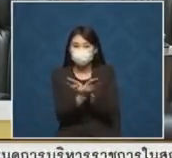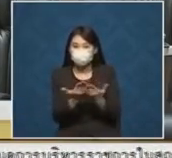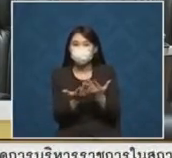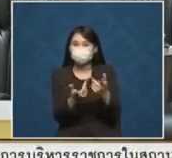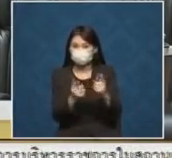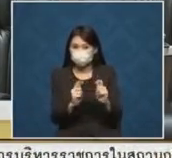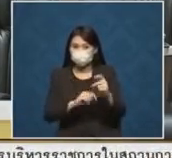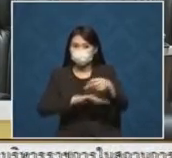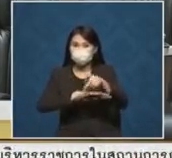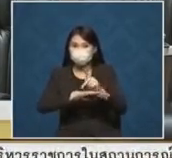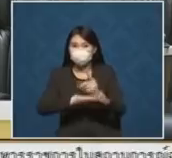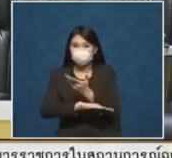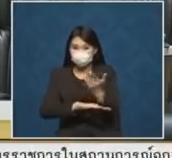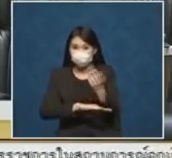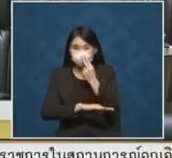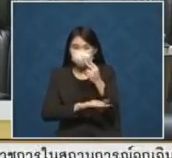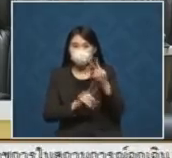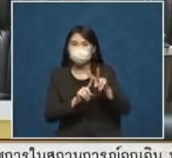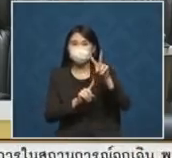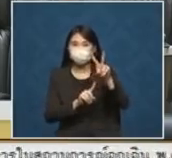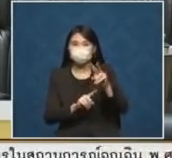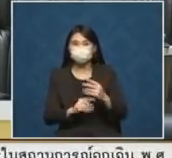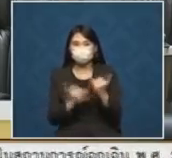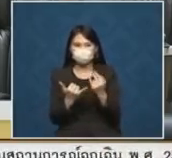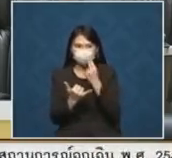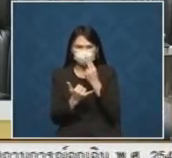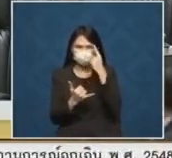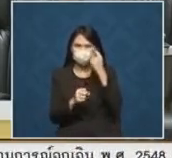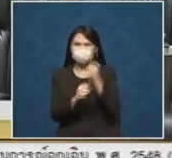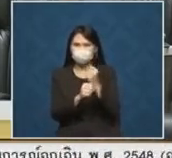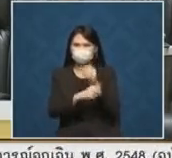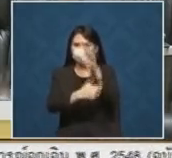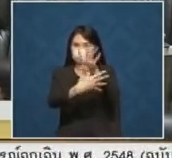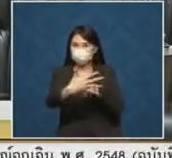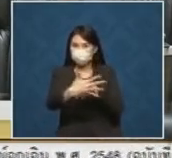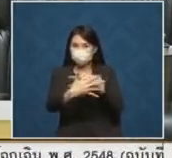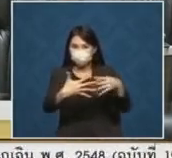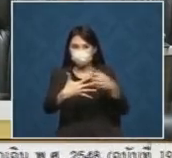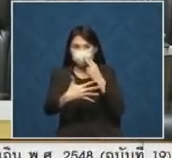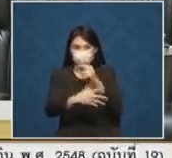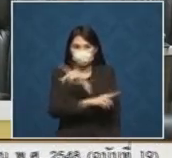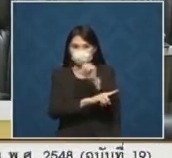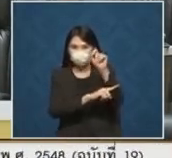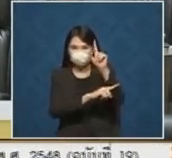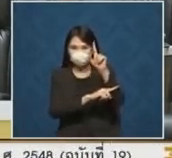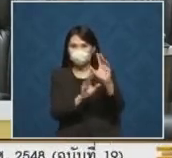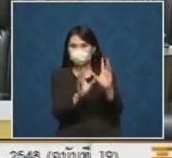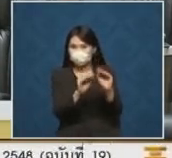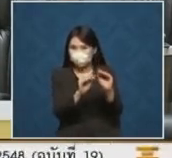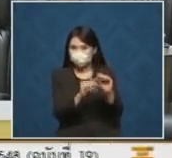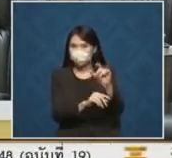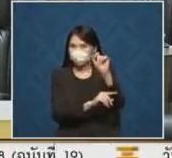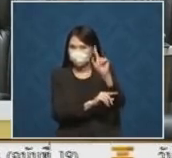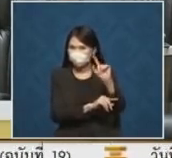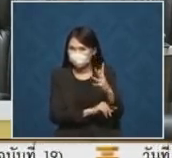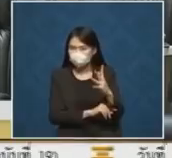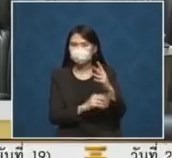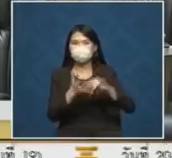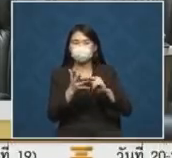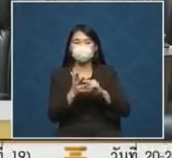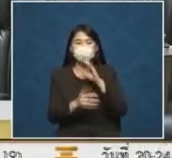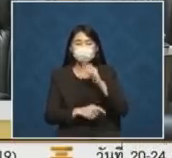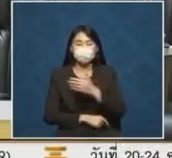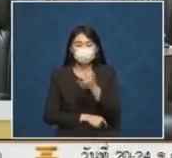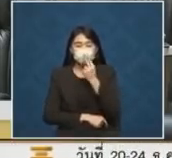ภาเธอดูคุณภาพสสเธอดูเอาละกันอ่ะอย่างนี้ถ้าเราอยากมีสสคุณภาพกราบนมัสการคือถ้าเราอยากมีสส